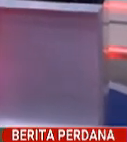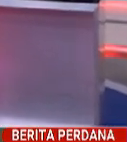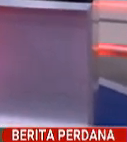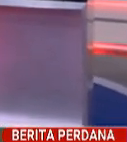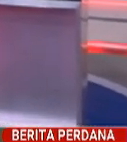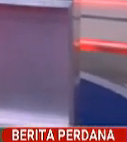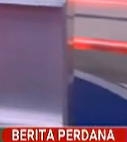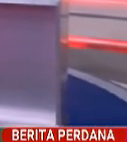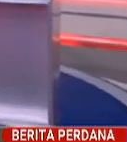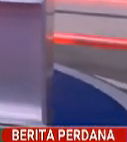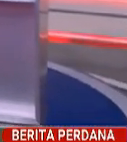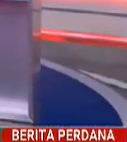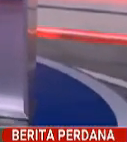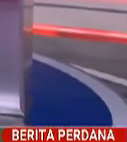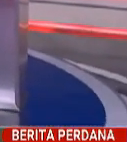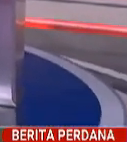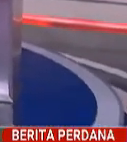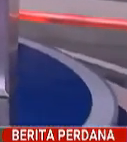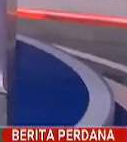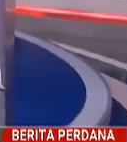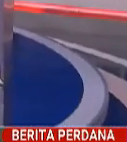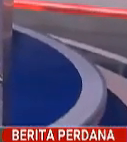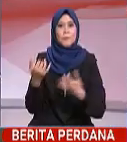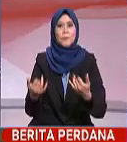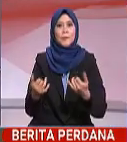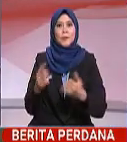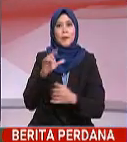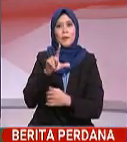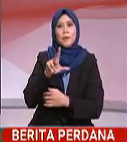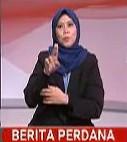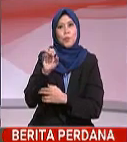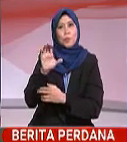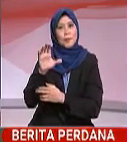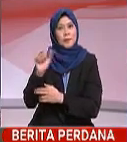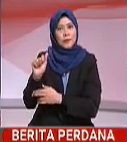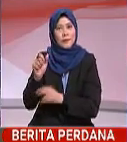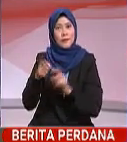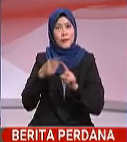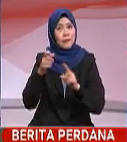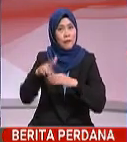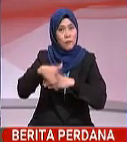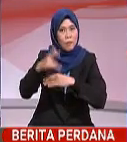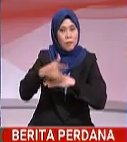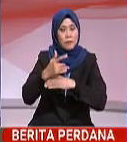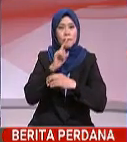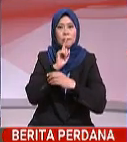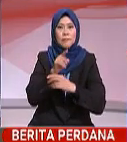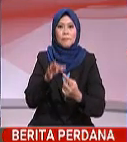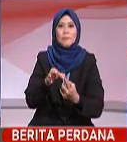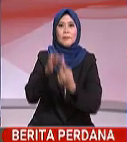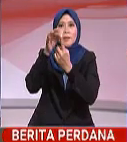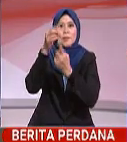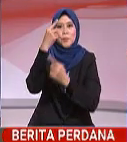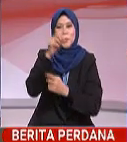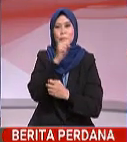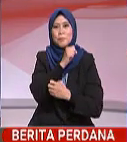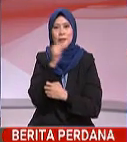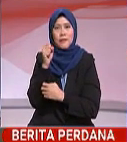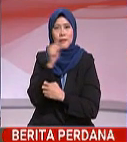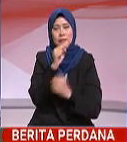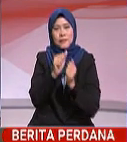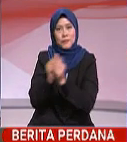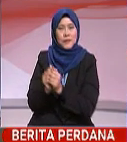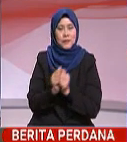Lagu Neraca ciptaan bersama Kimi Kimo dan Lucas Sikta dari awal lagi memang dikhaskan untuk dinyanyikan